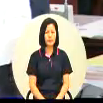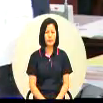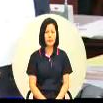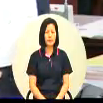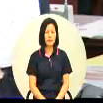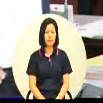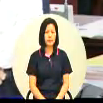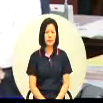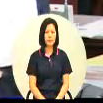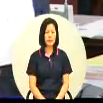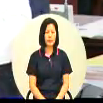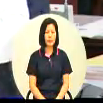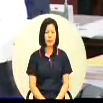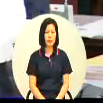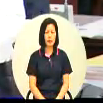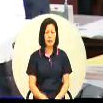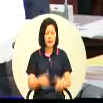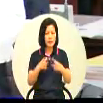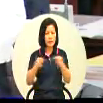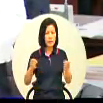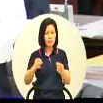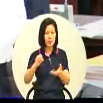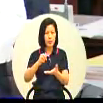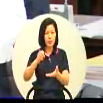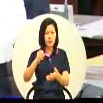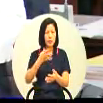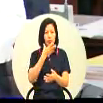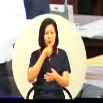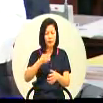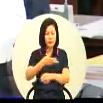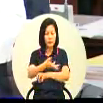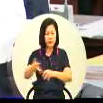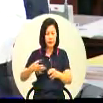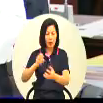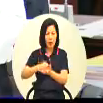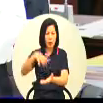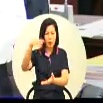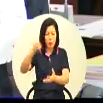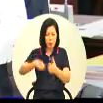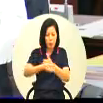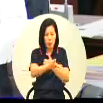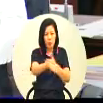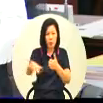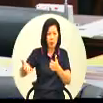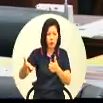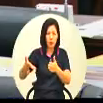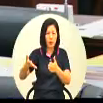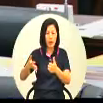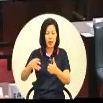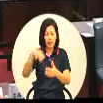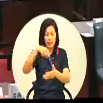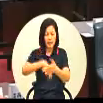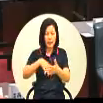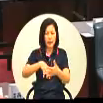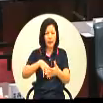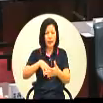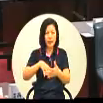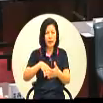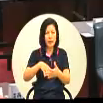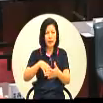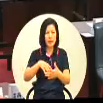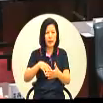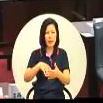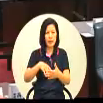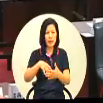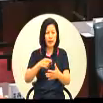我们的日本福岛核灾泄漏有毒的物质当中，其实里面不只包括铯137啊，